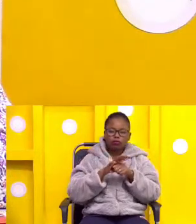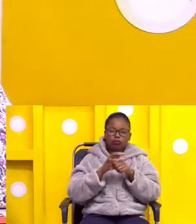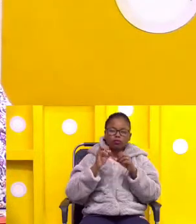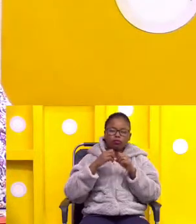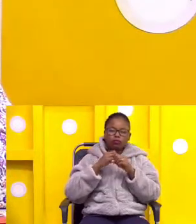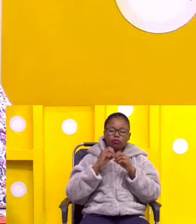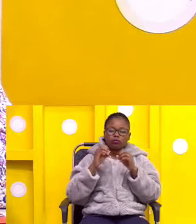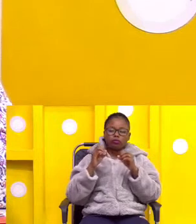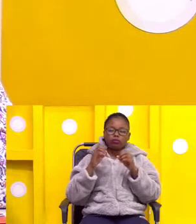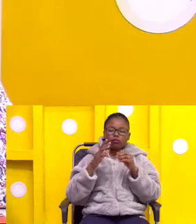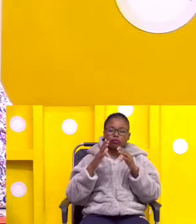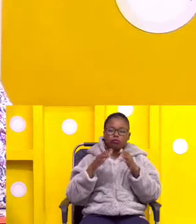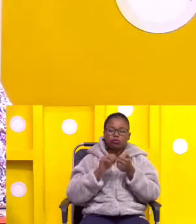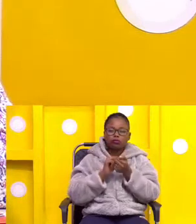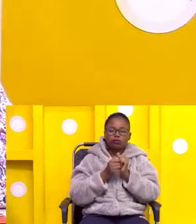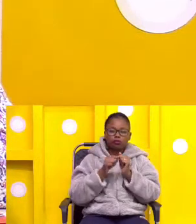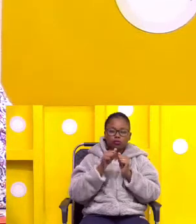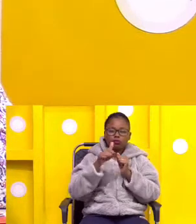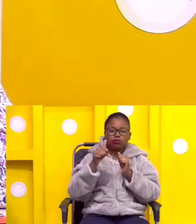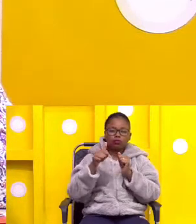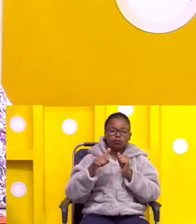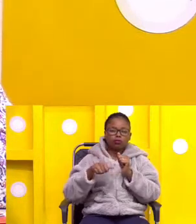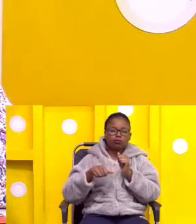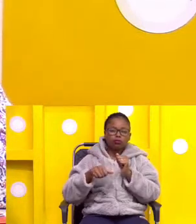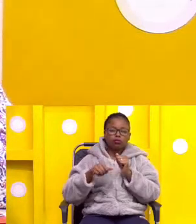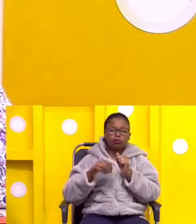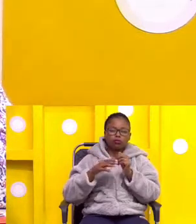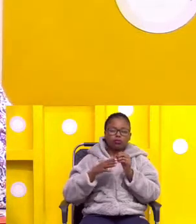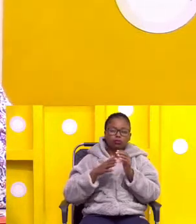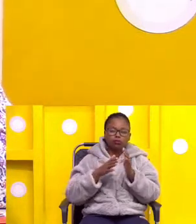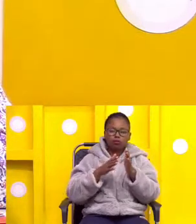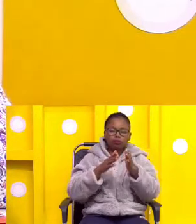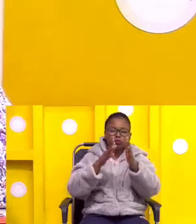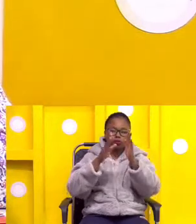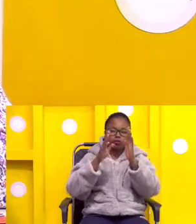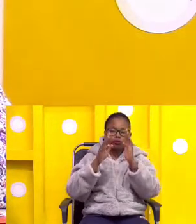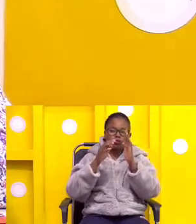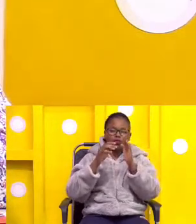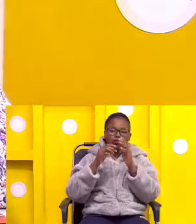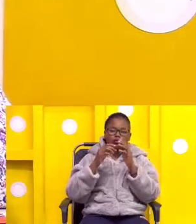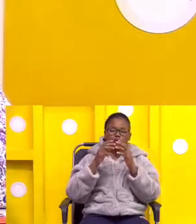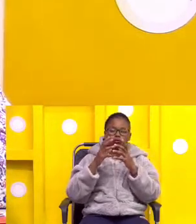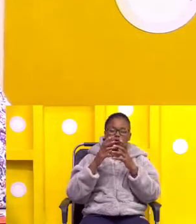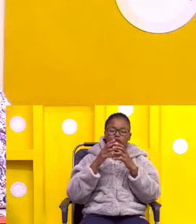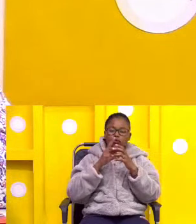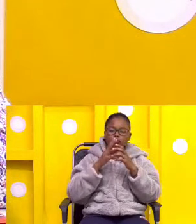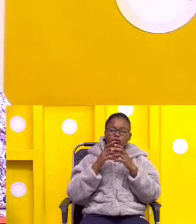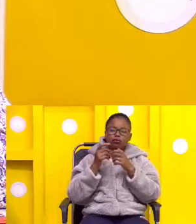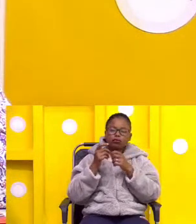uyu ndacenjagia. Ni tondu mili yaku itwarite iragucia mai handu haraihu.